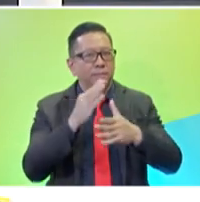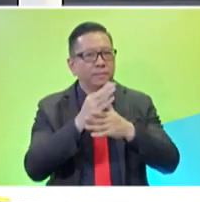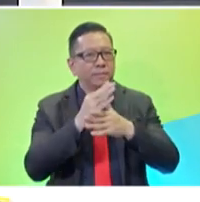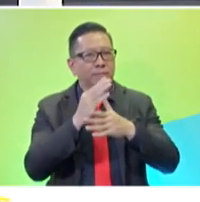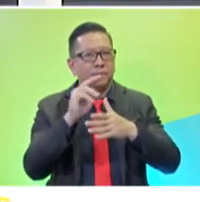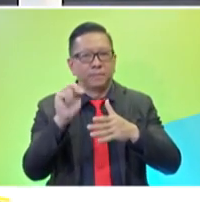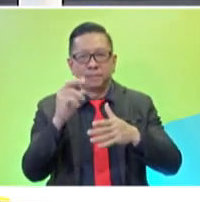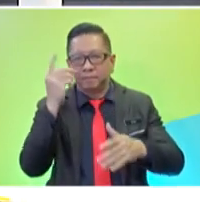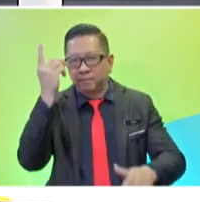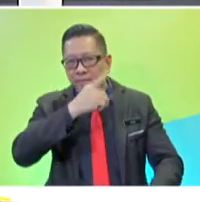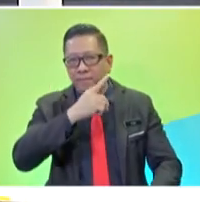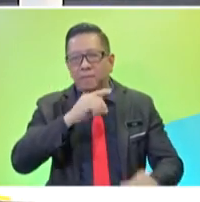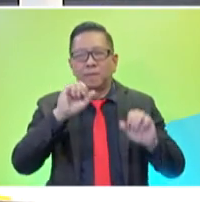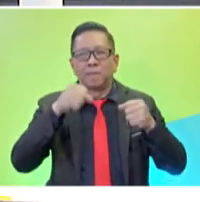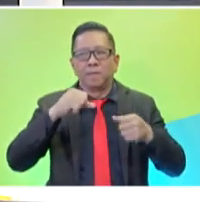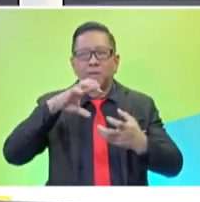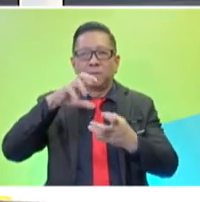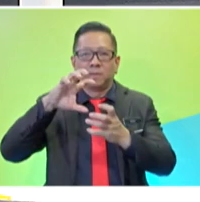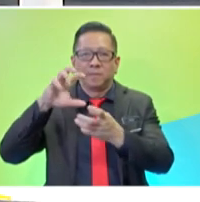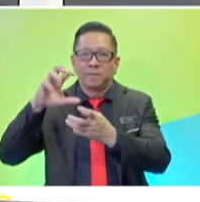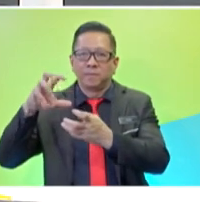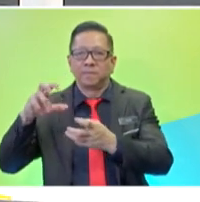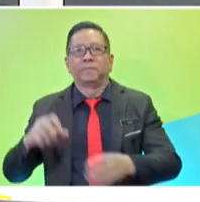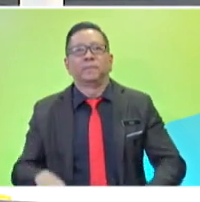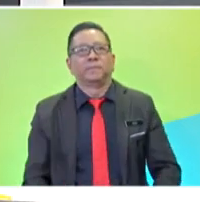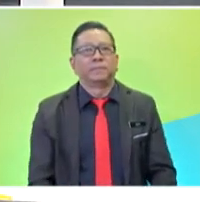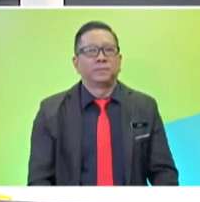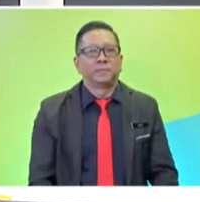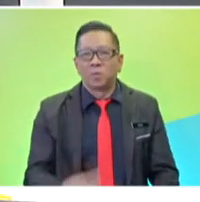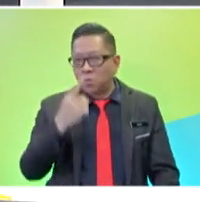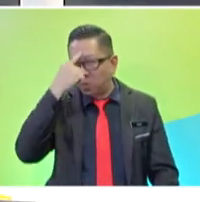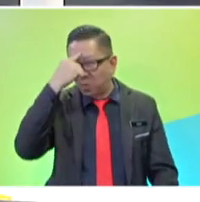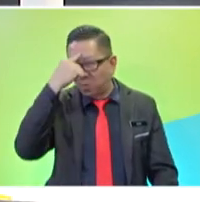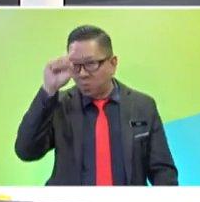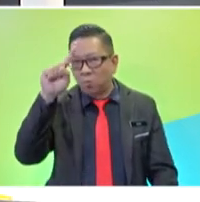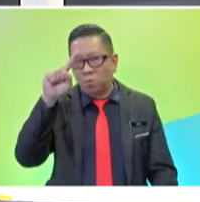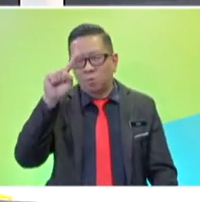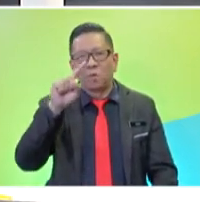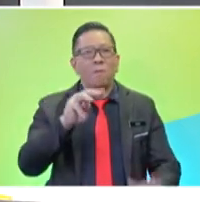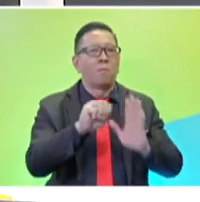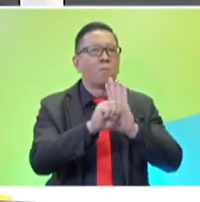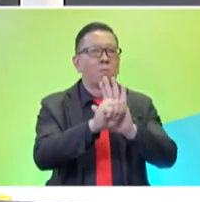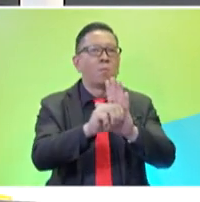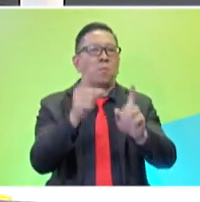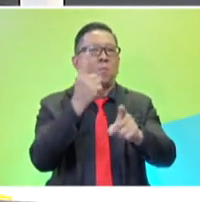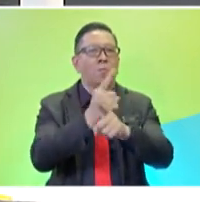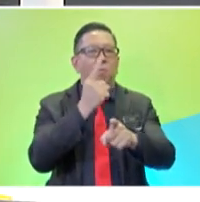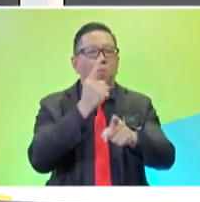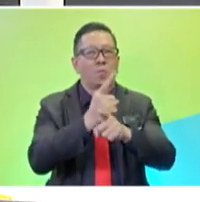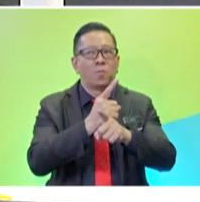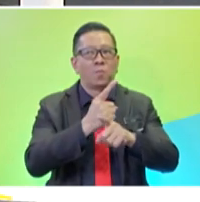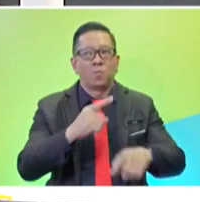boleh di pusing-pusing lagi kan ini untuk papa iklan yang pertama dan kalau kedua